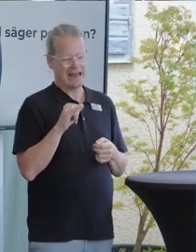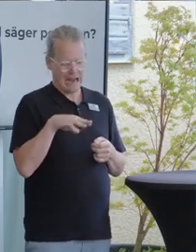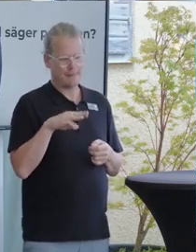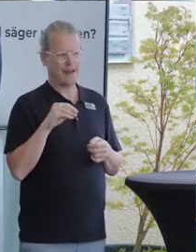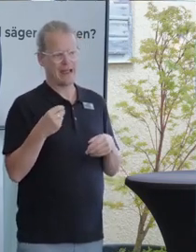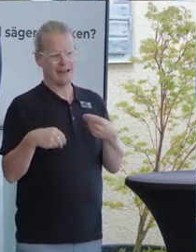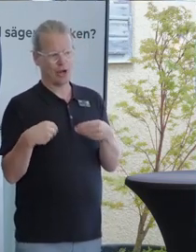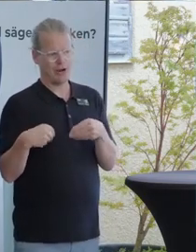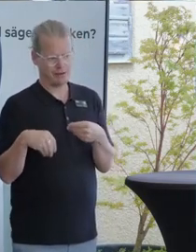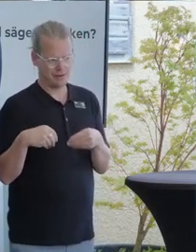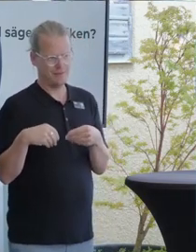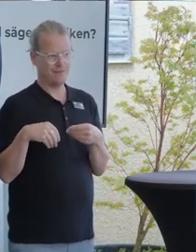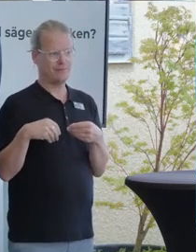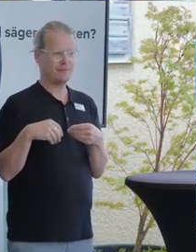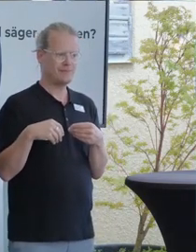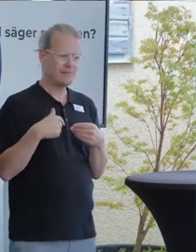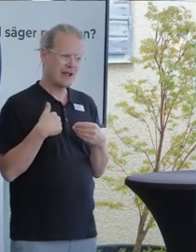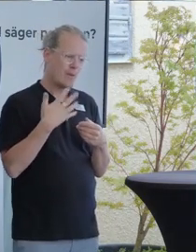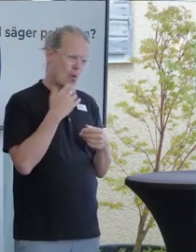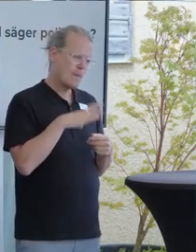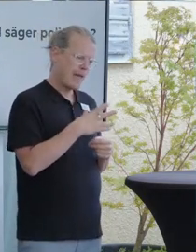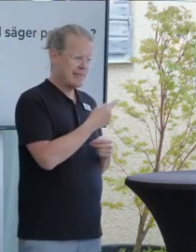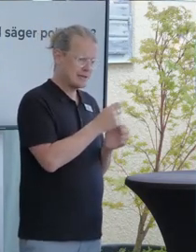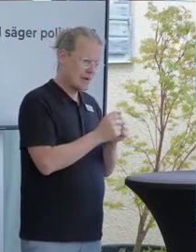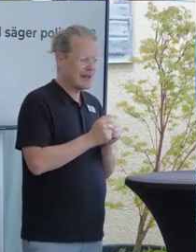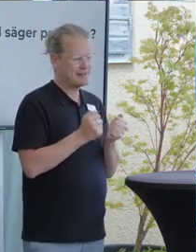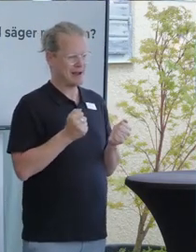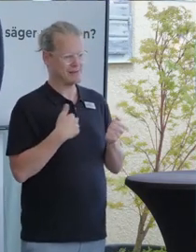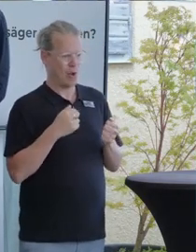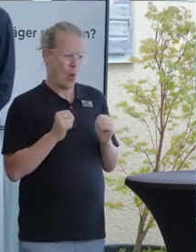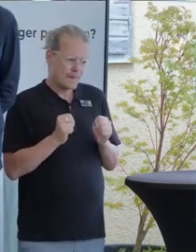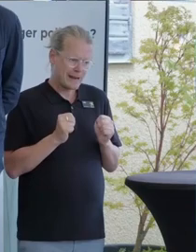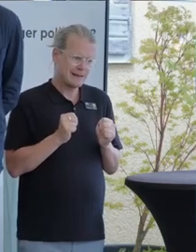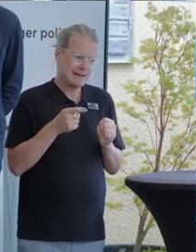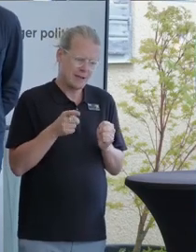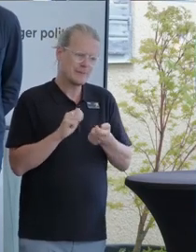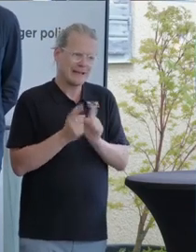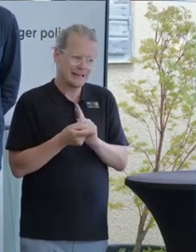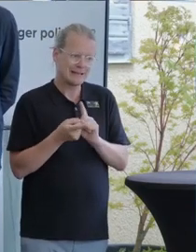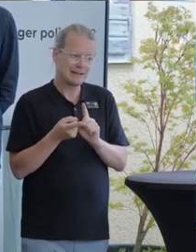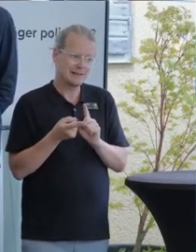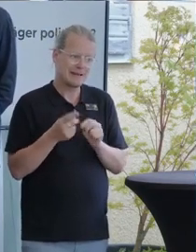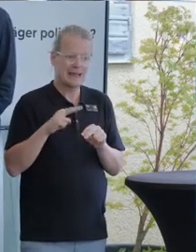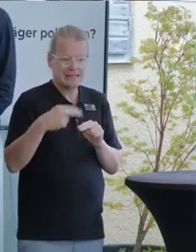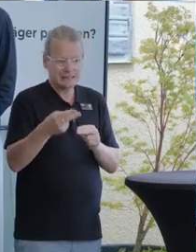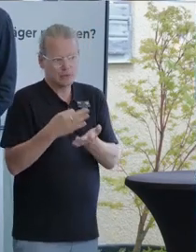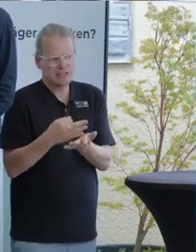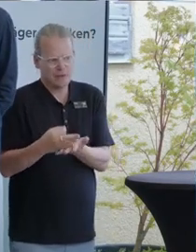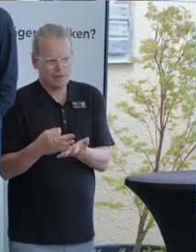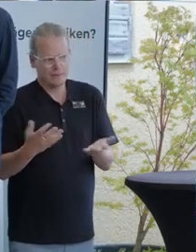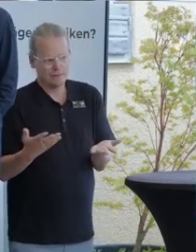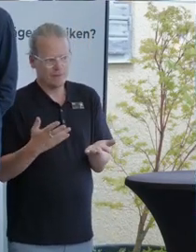men en oändlig massa andra saker. Och vi hade hoppats att den skulle komma med i nästa proposition. Det vore kul att höra vad